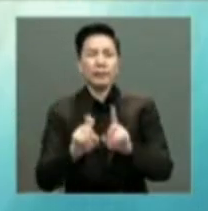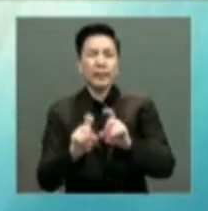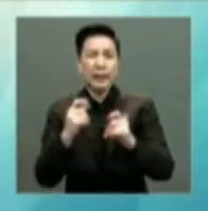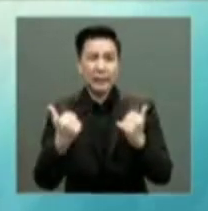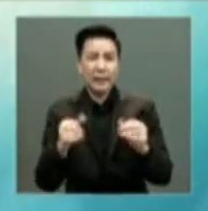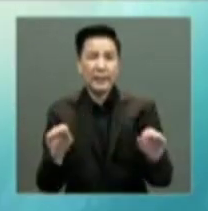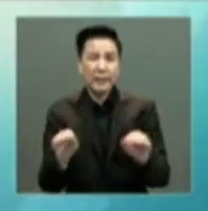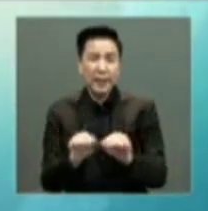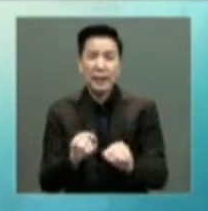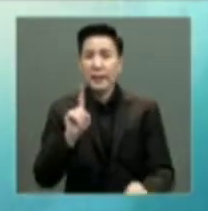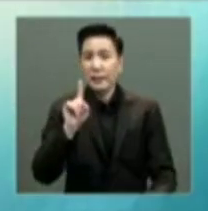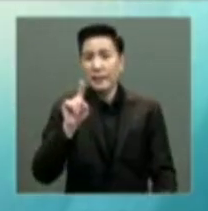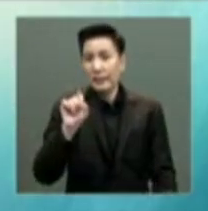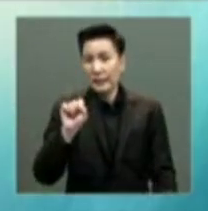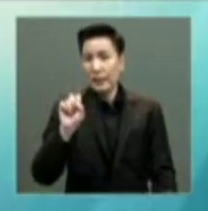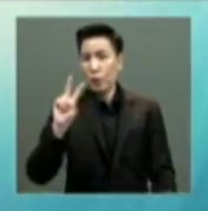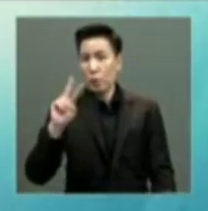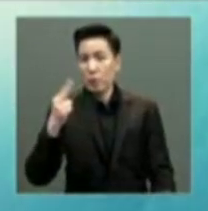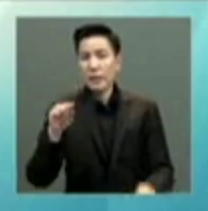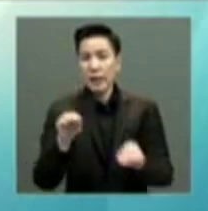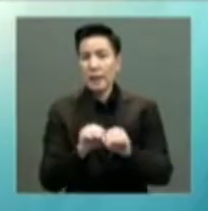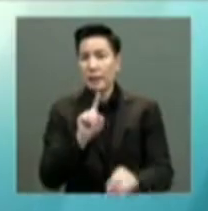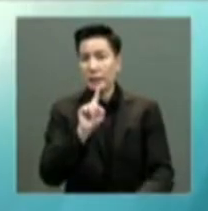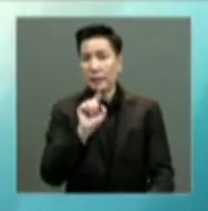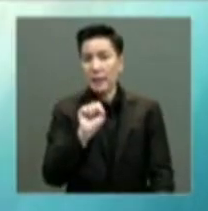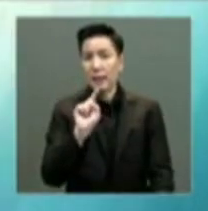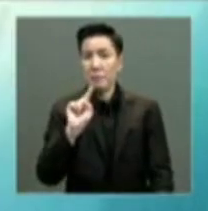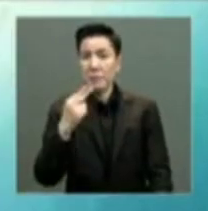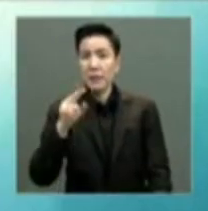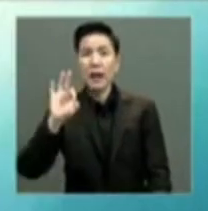นะครับอาการหนักไปห้าหมื่นกว่าแล้วก็หายแล้วสี่แสนสี่นะครับโดยประมาณแต่เสียชีวิตนี้นะครับเกือบ1แสน 20,000 119000